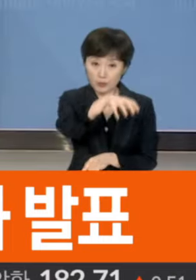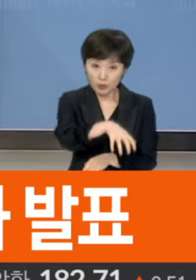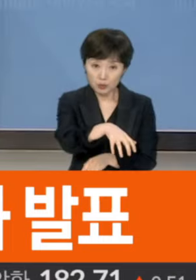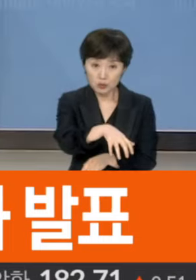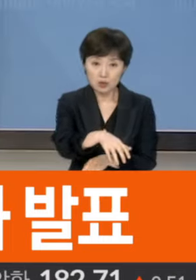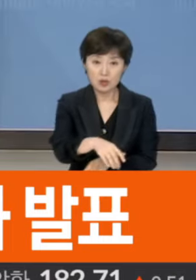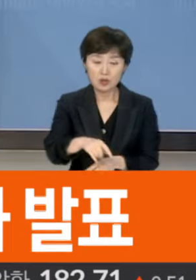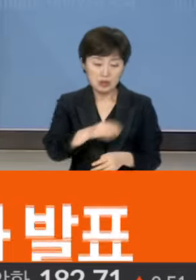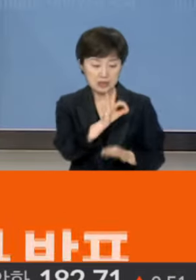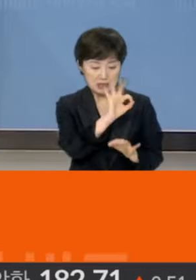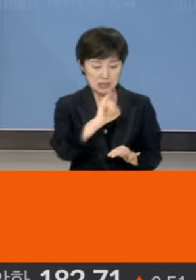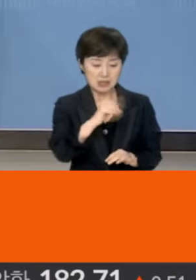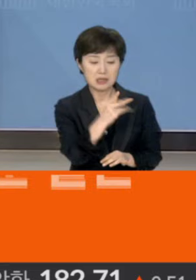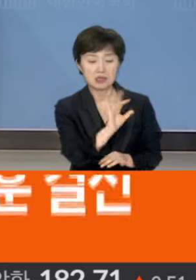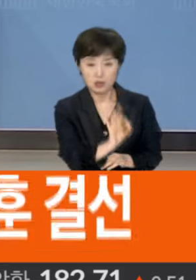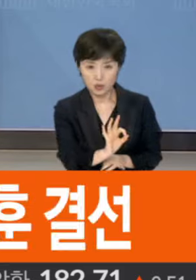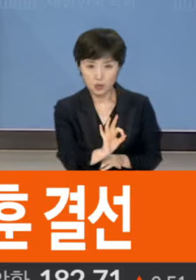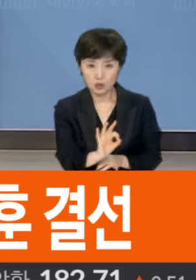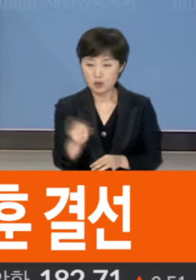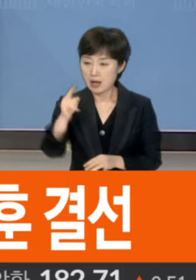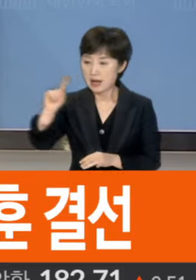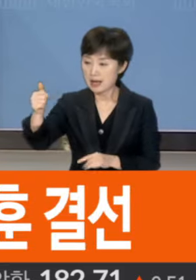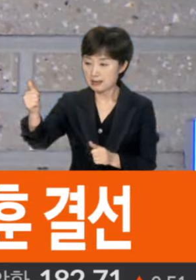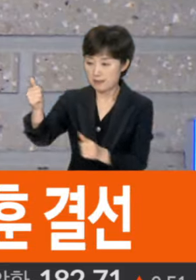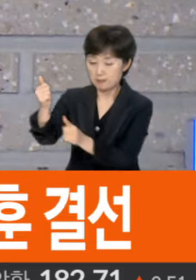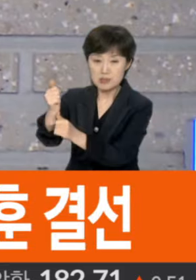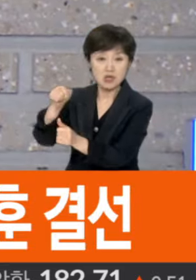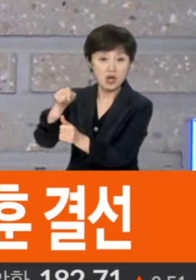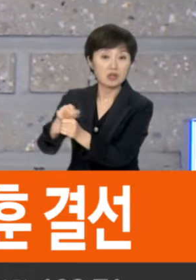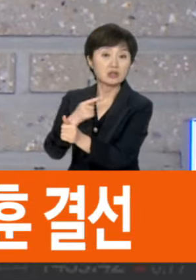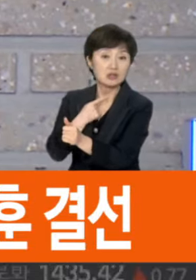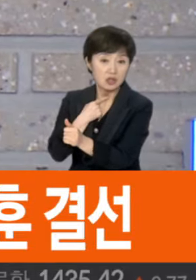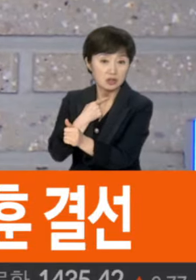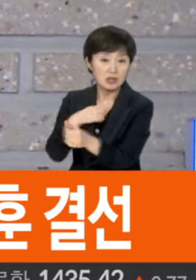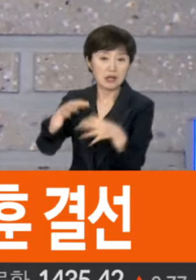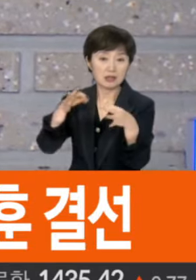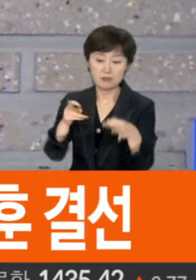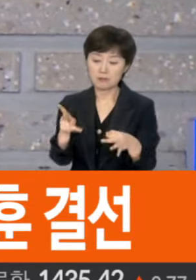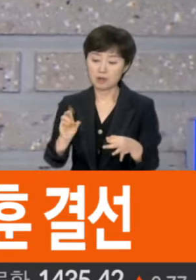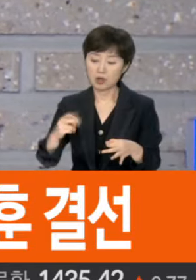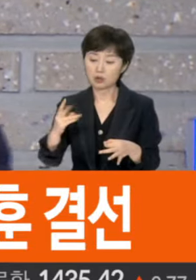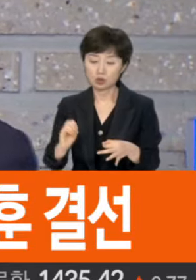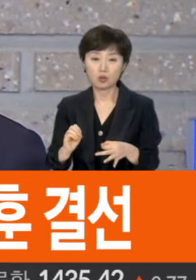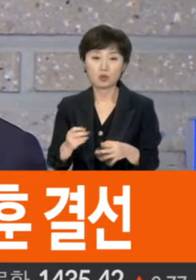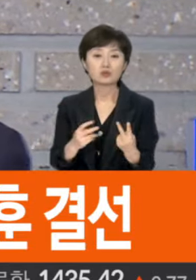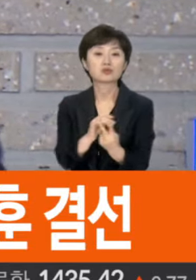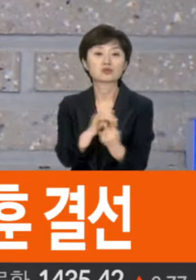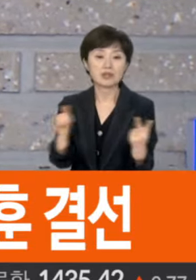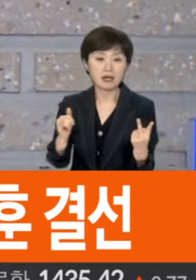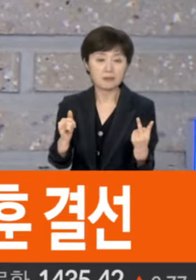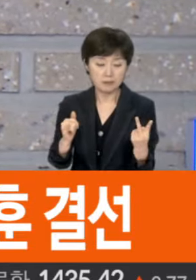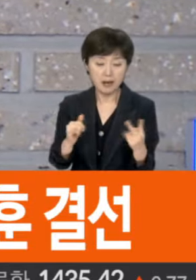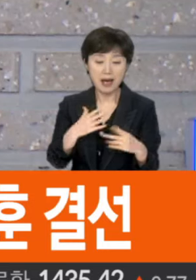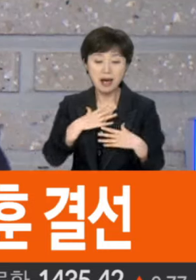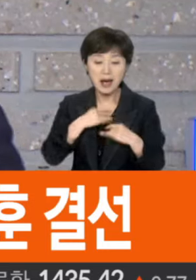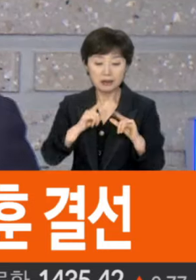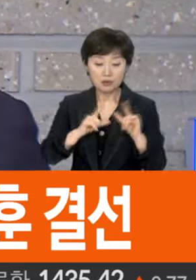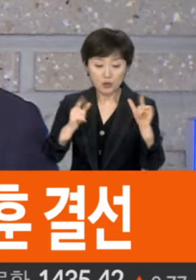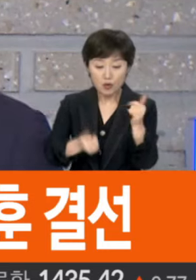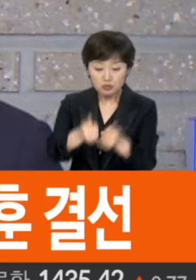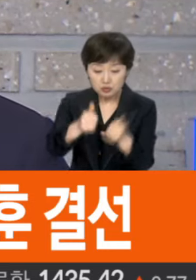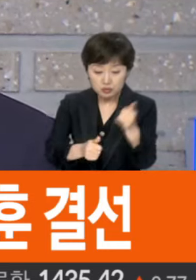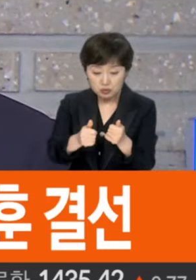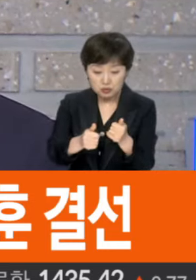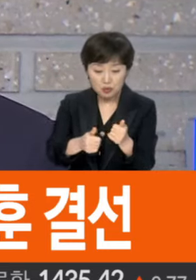도전하는 친윤 이용 의원과 한동훈 비상대책위원장의 비서실장, 김형동 의원의 경북 안동 예천 경선